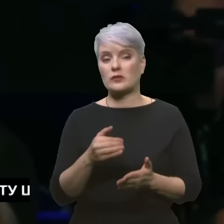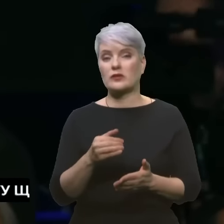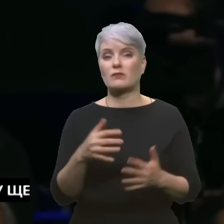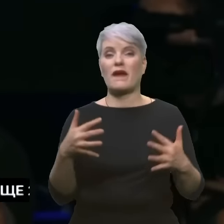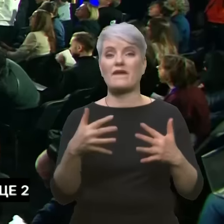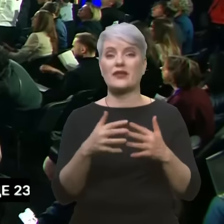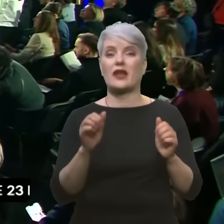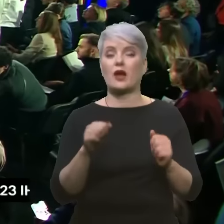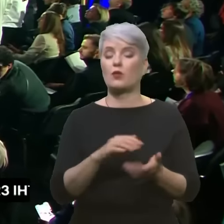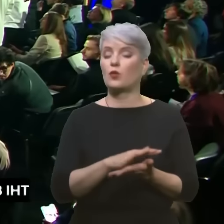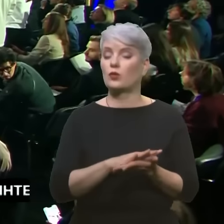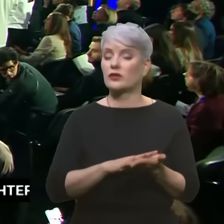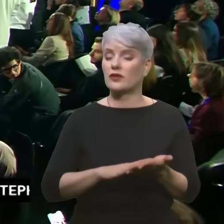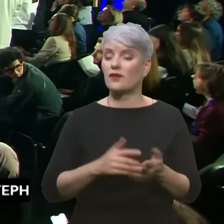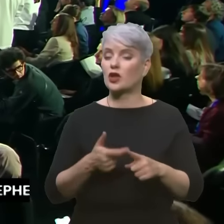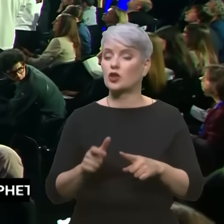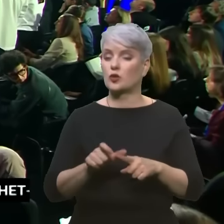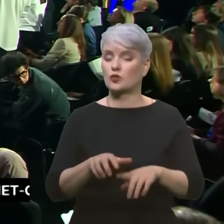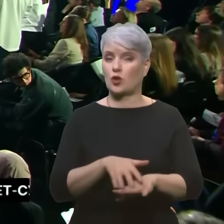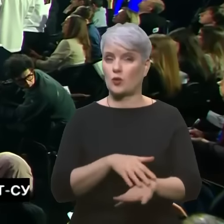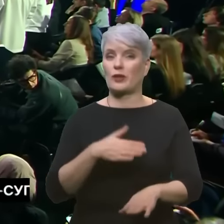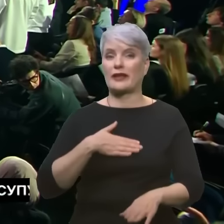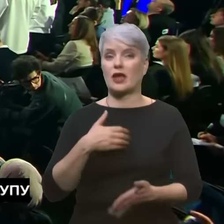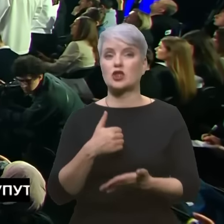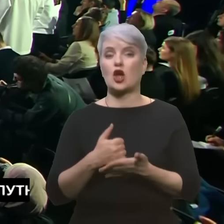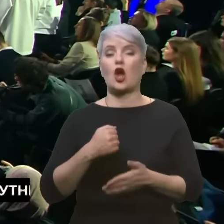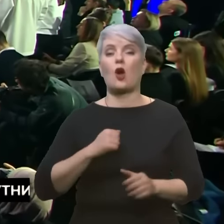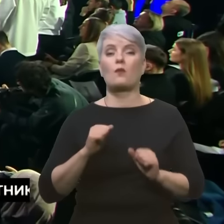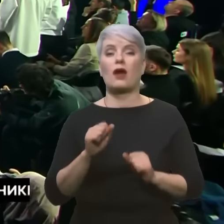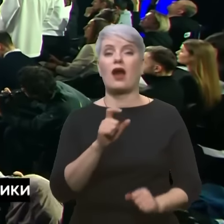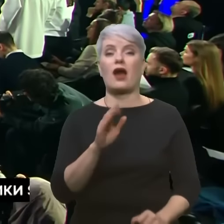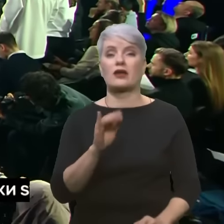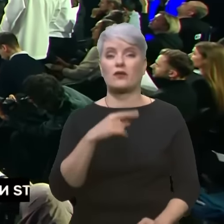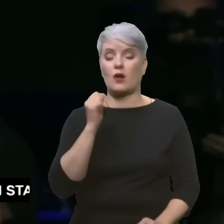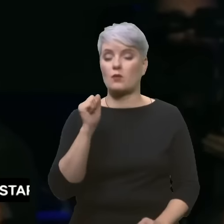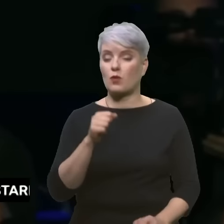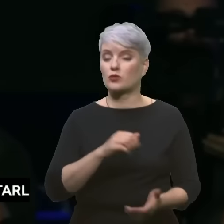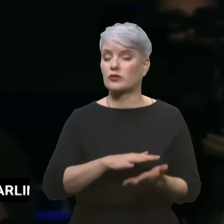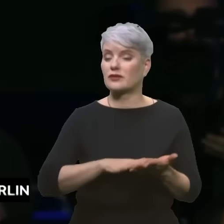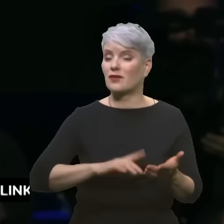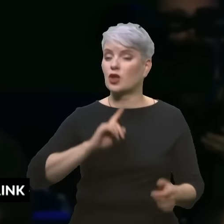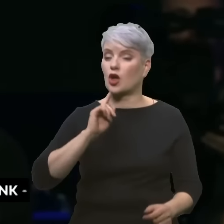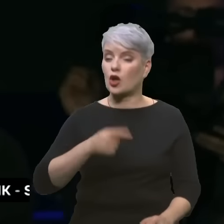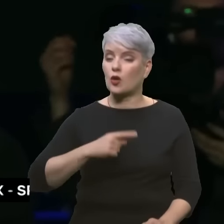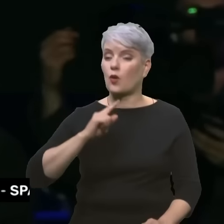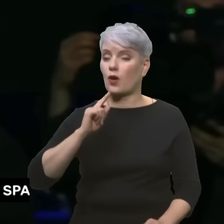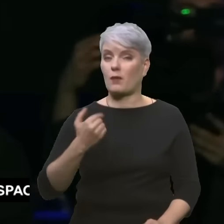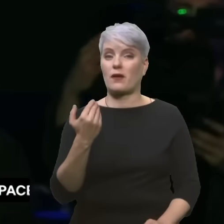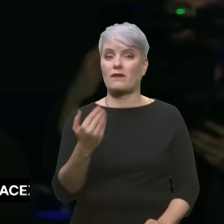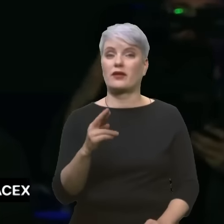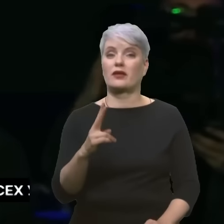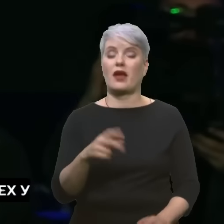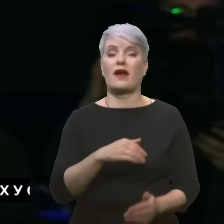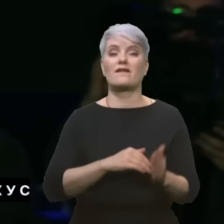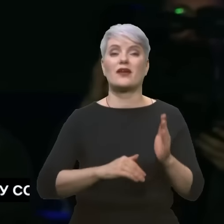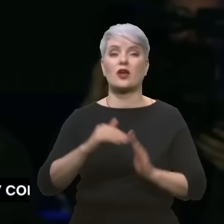наші командири, наприклад, як командир Азову Редіс, теж кажуть, що вона може тривати роками. Тож, ви, як Верховний Головнокомандувач,